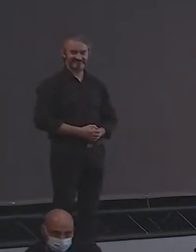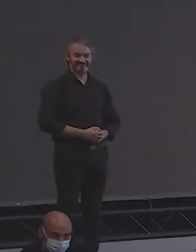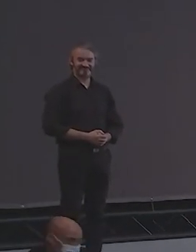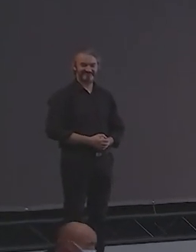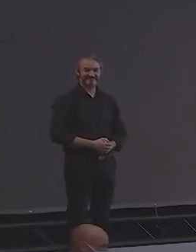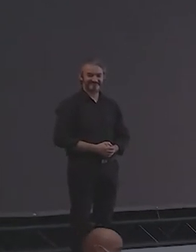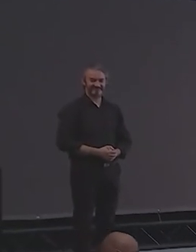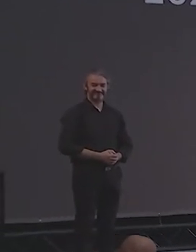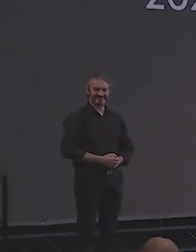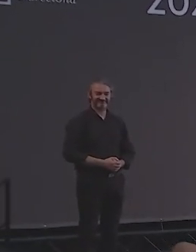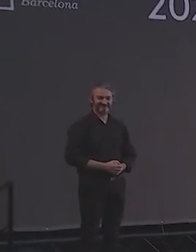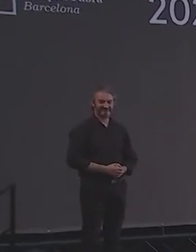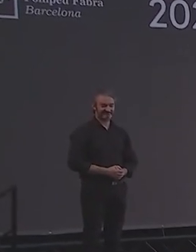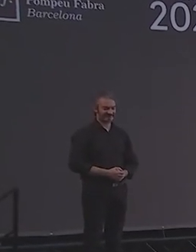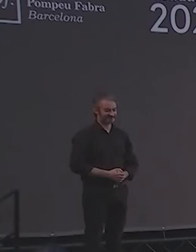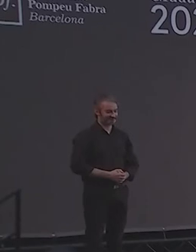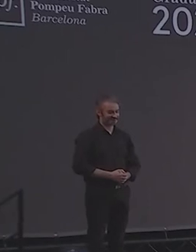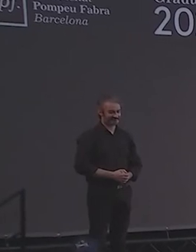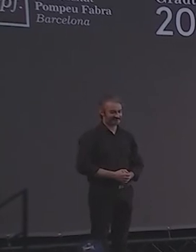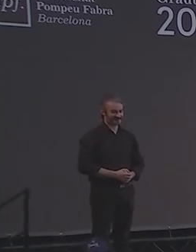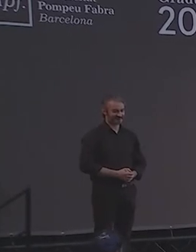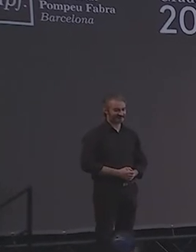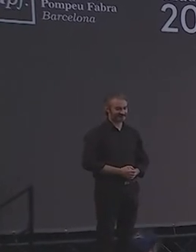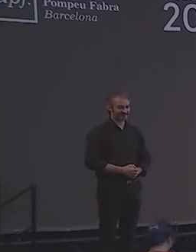La Maria Paris Moliner.